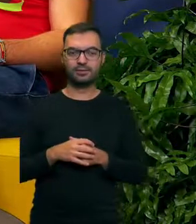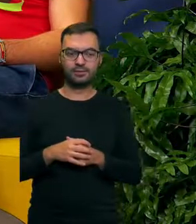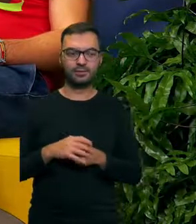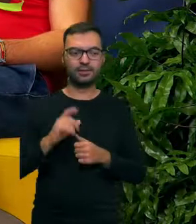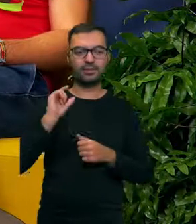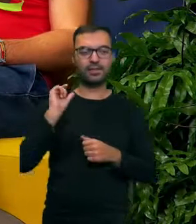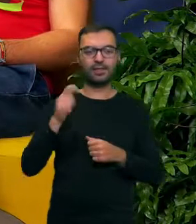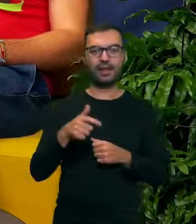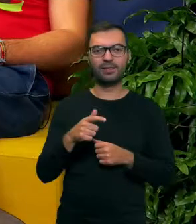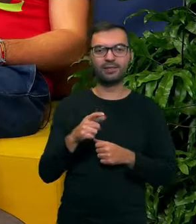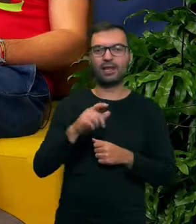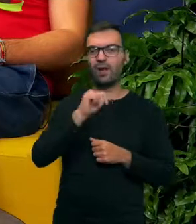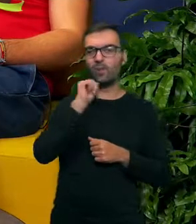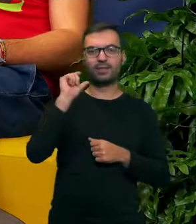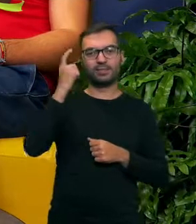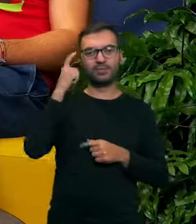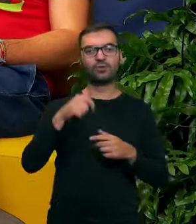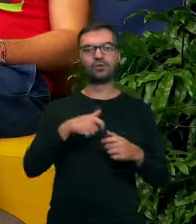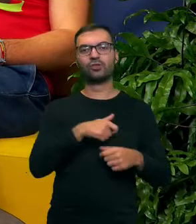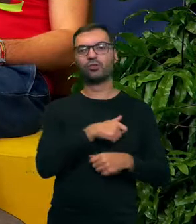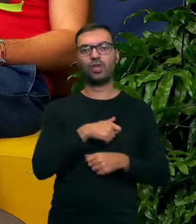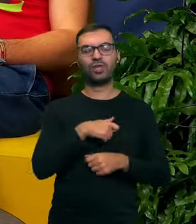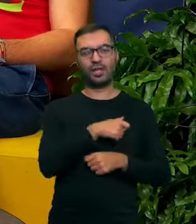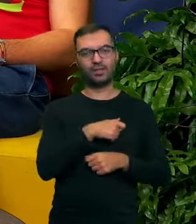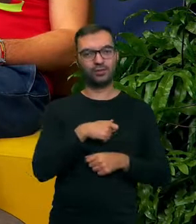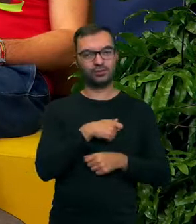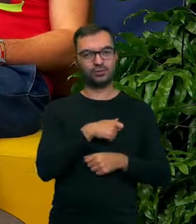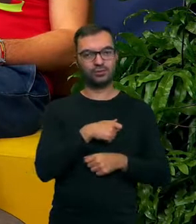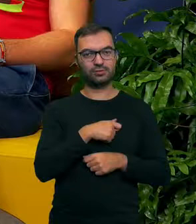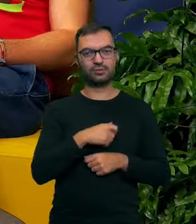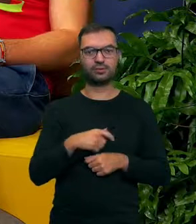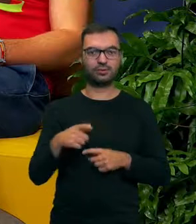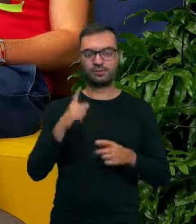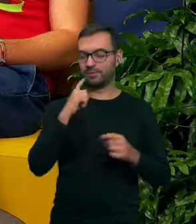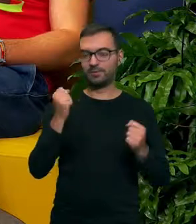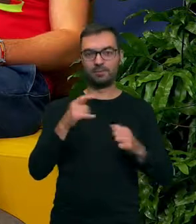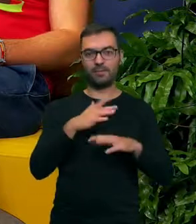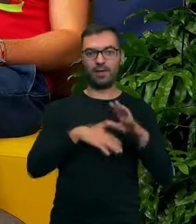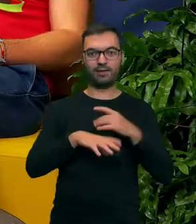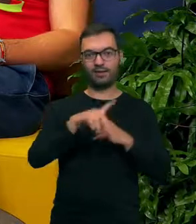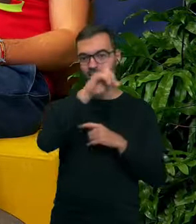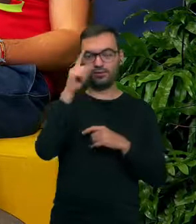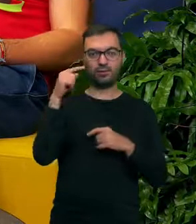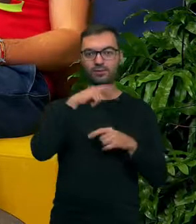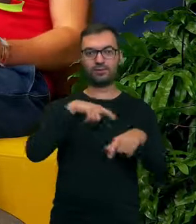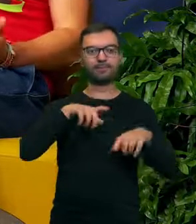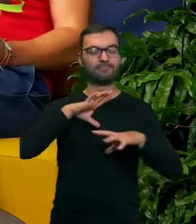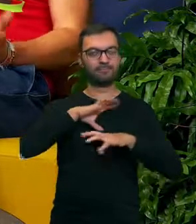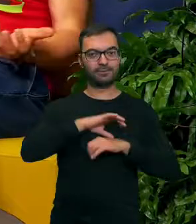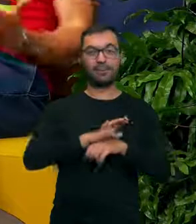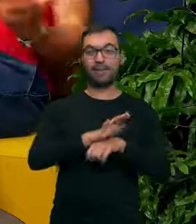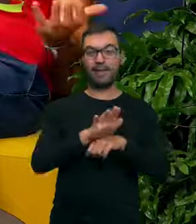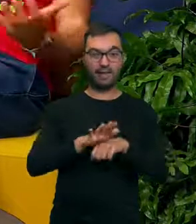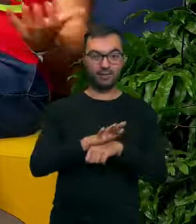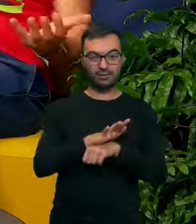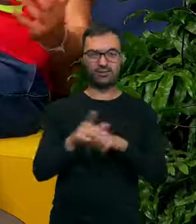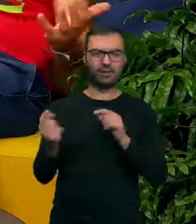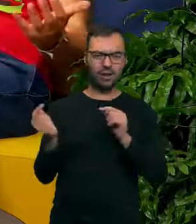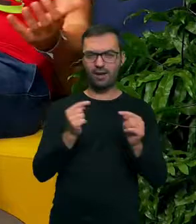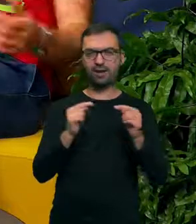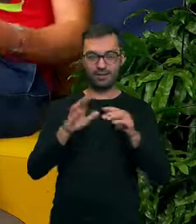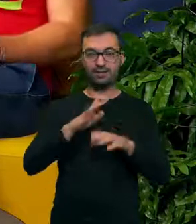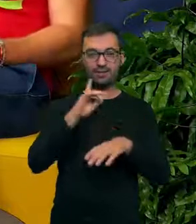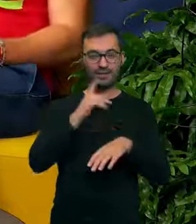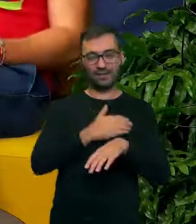w Gdańsku, w Europejskim Centrum Solidarności, to było jakby zupełnie magiczne, że ludzie byli w stanie siedzieć 5 godzin i rozmawiać, znaczy jakby spędzić